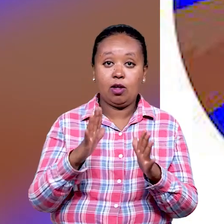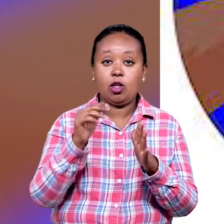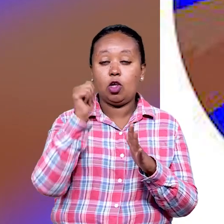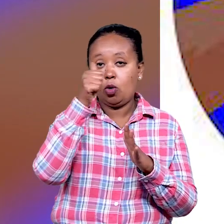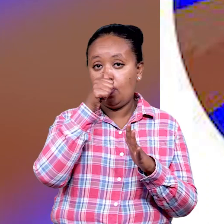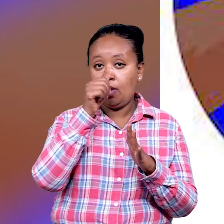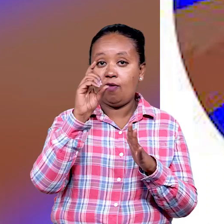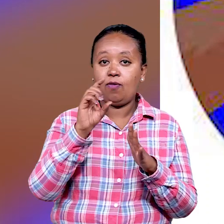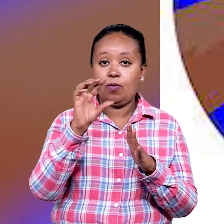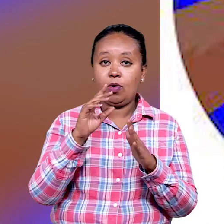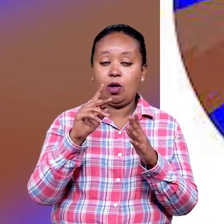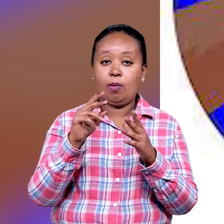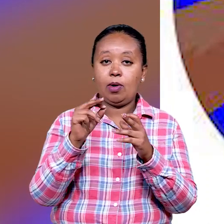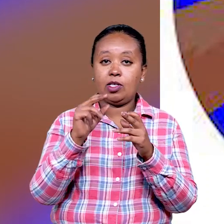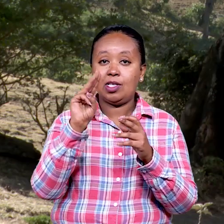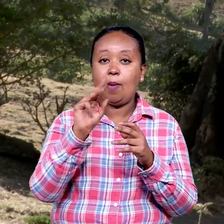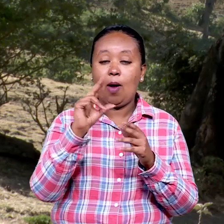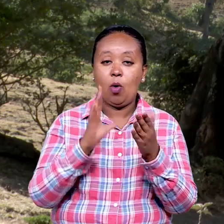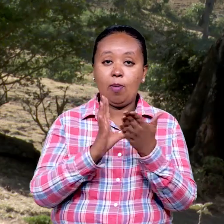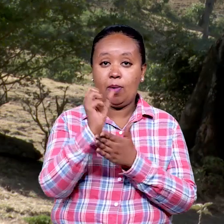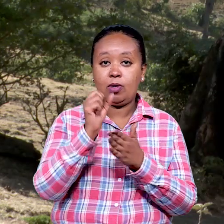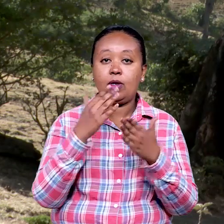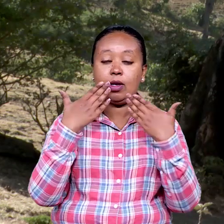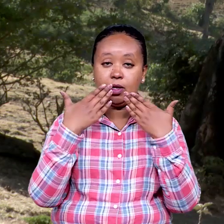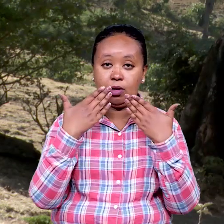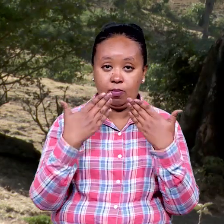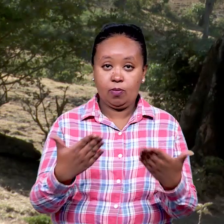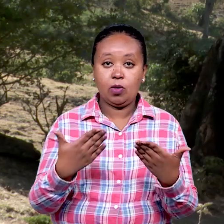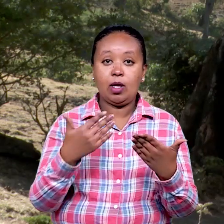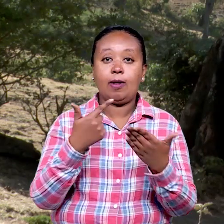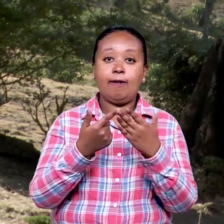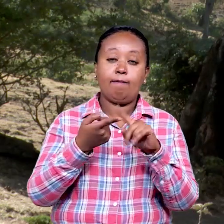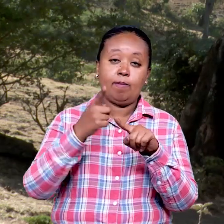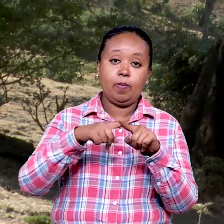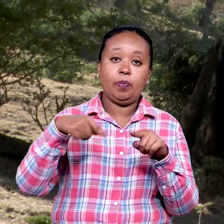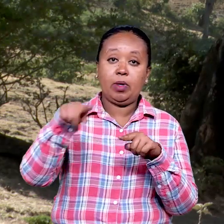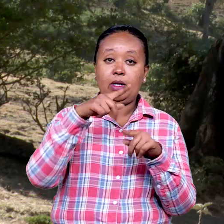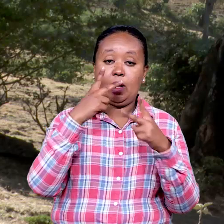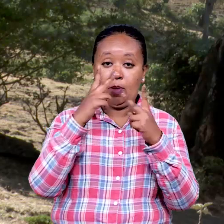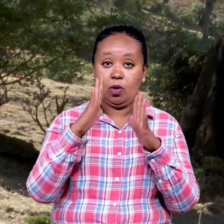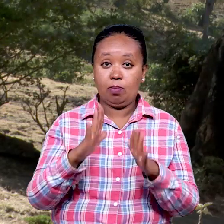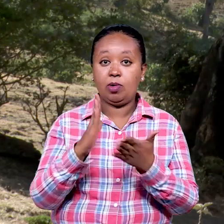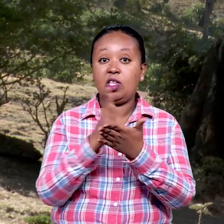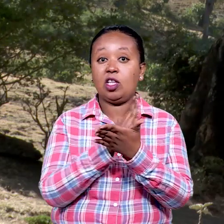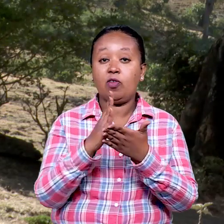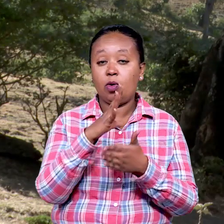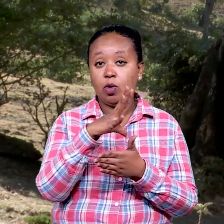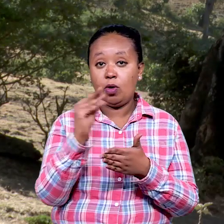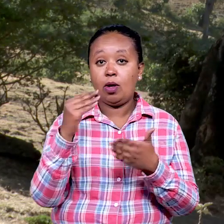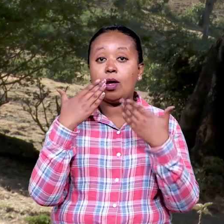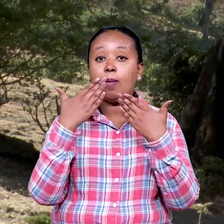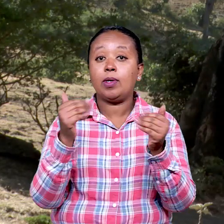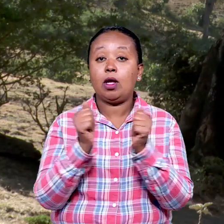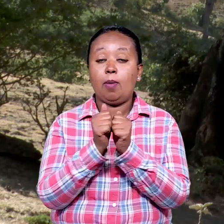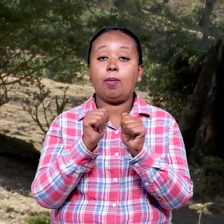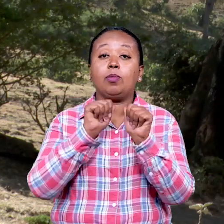የኢትዮጵያ ሰብአዊ መብት ድርጅቶች ህብረት አጋራችን ነበር። እናመሰግናለን። ከውይይቱ ስንመለስ እናንተ ተመልካቾቻችን